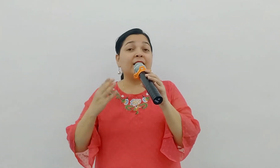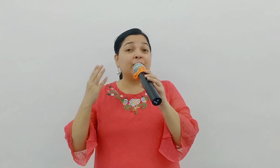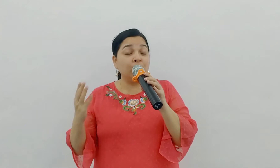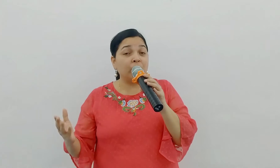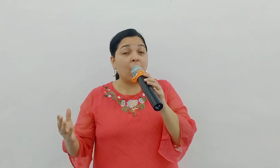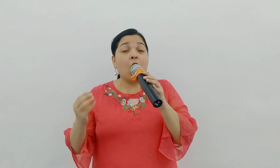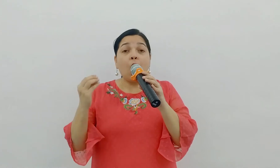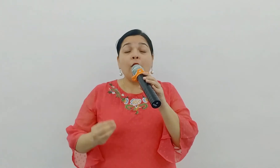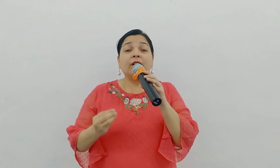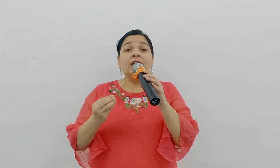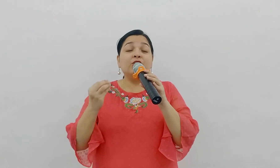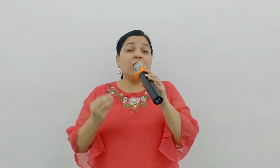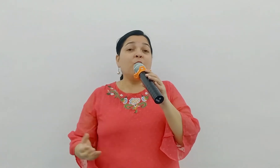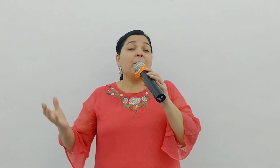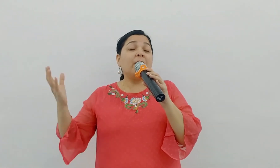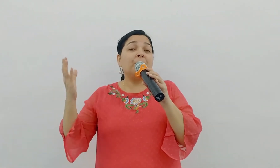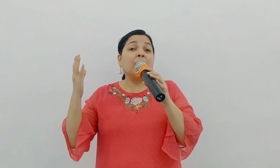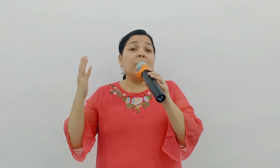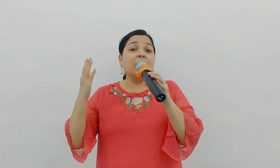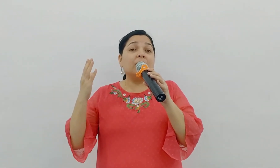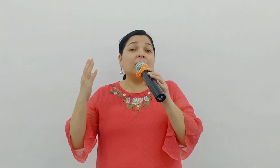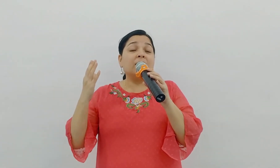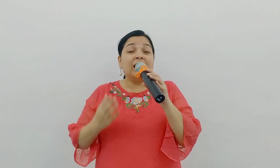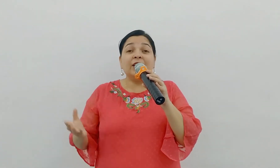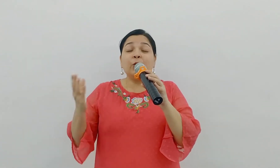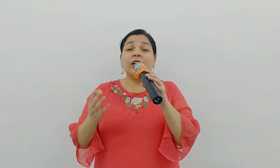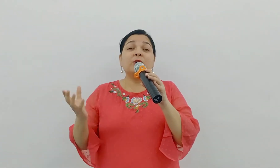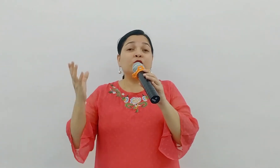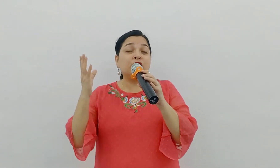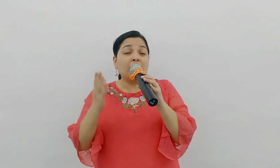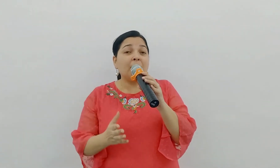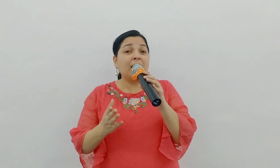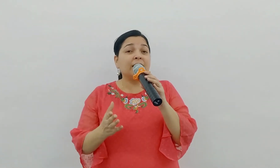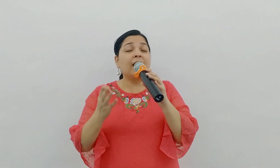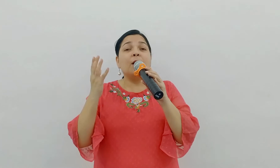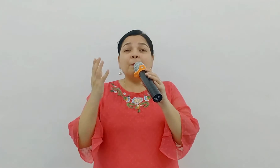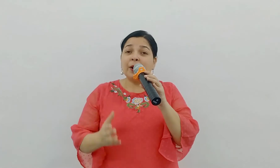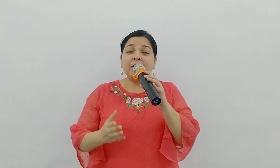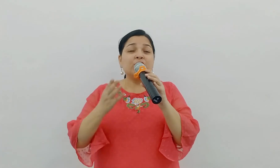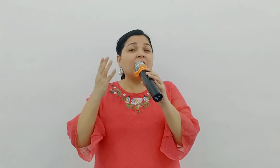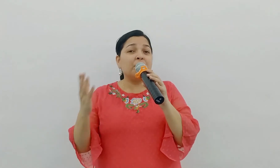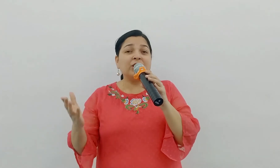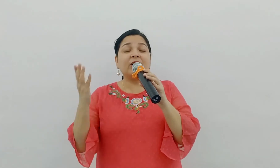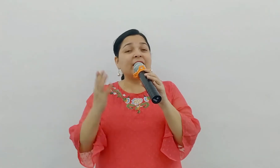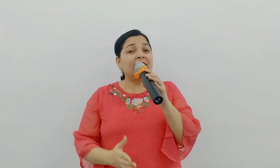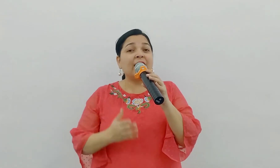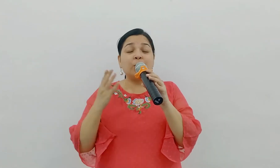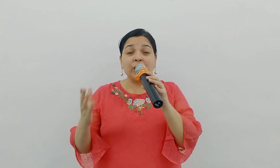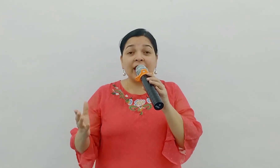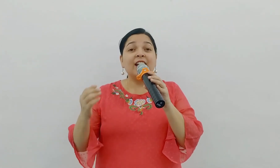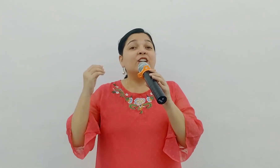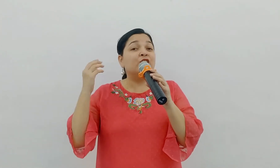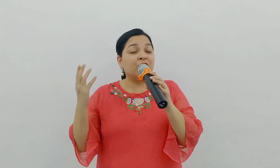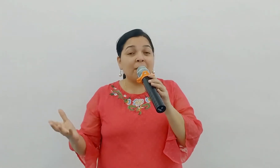है। हालेलुया। और जब वो अपना गलतियों के लिए जब वो क्षमा मांगते, परमेश्वर हमेशा तैयार